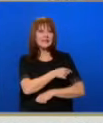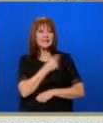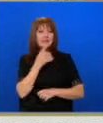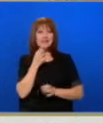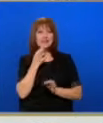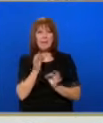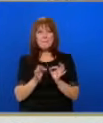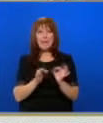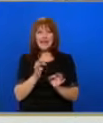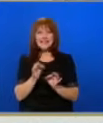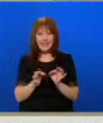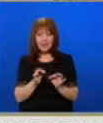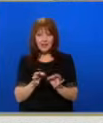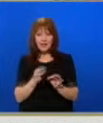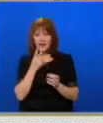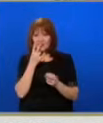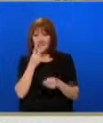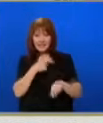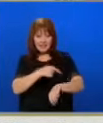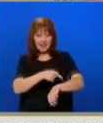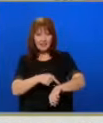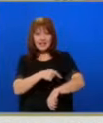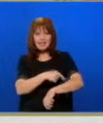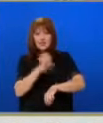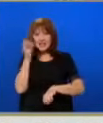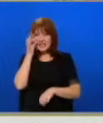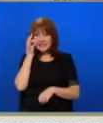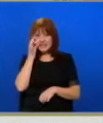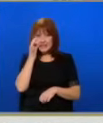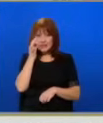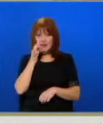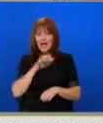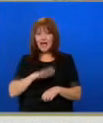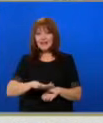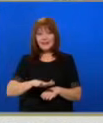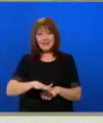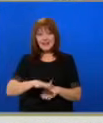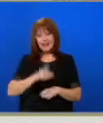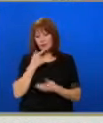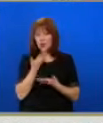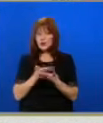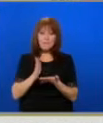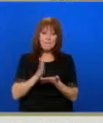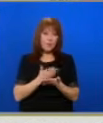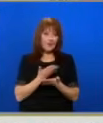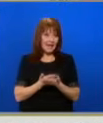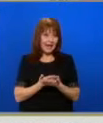паразити. Са видели дръскотини, синини и детето е споделило, че